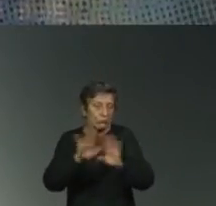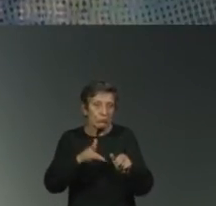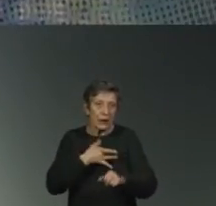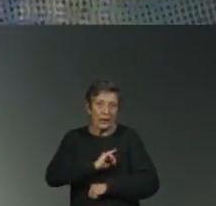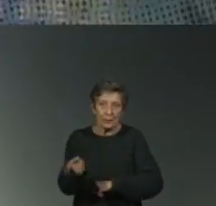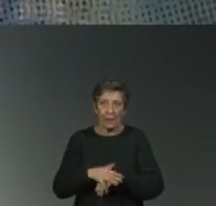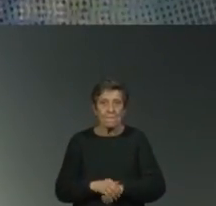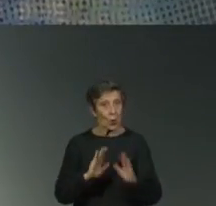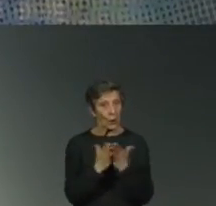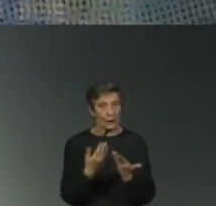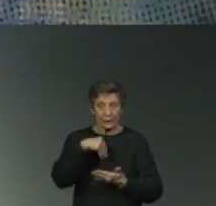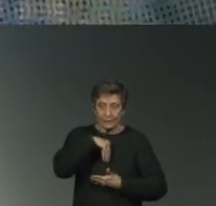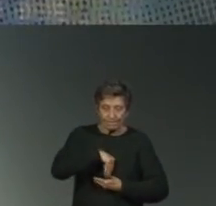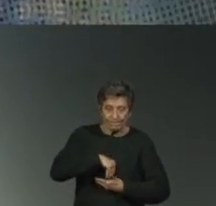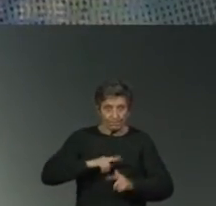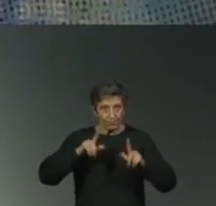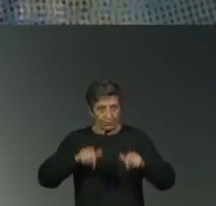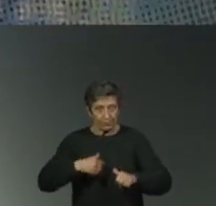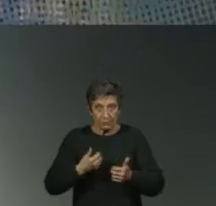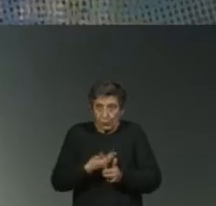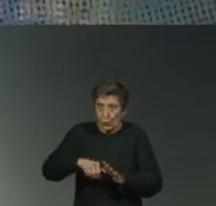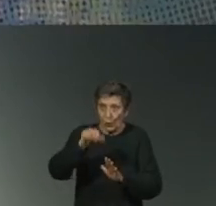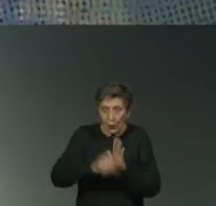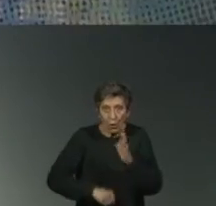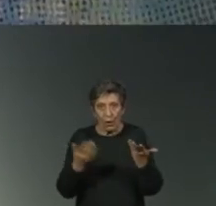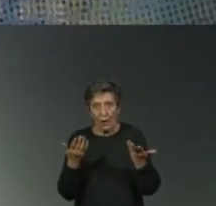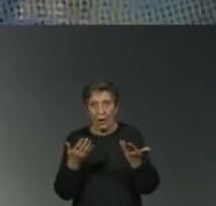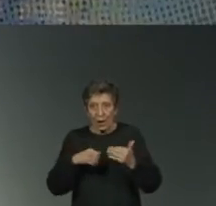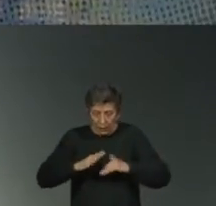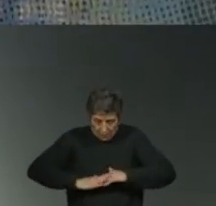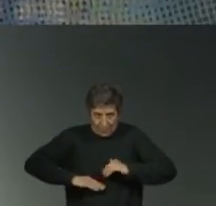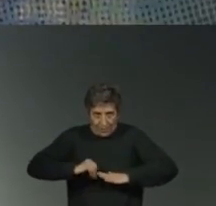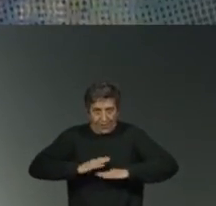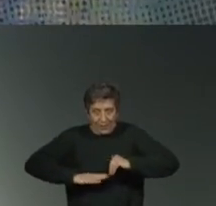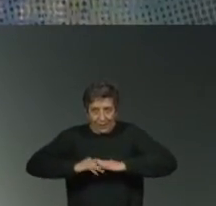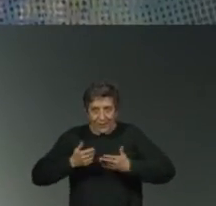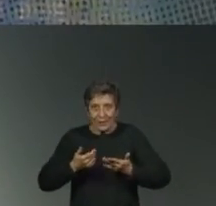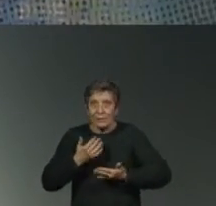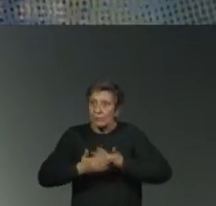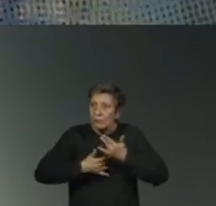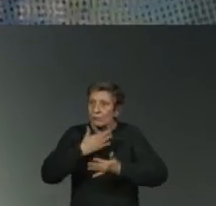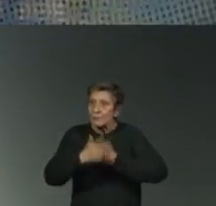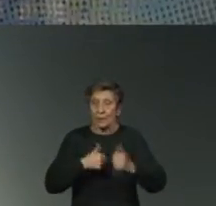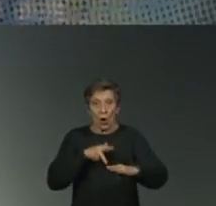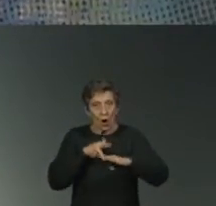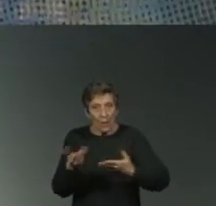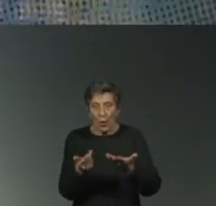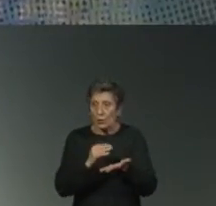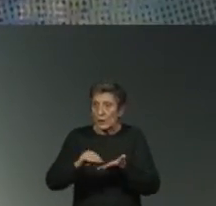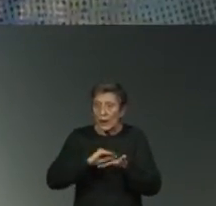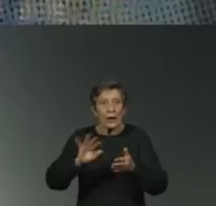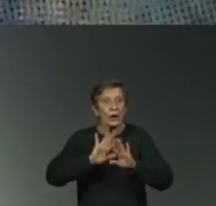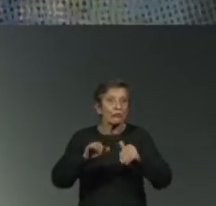moi pendant des mois, donc en phase de gestation, puis lorsque je commence à l'écrire et que je me promène dans la